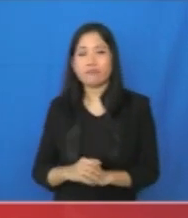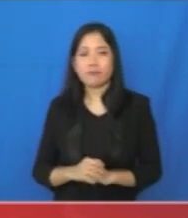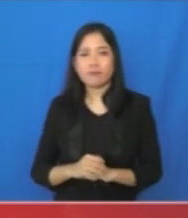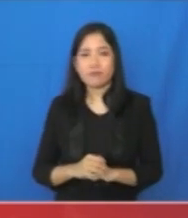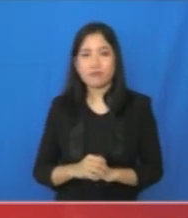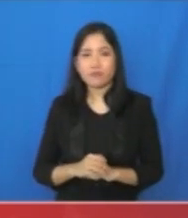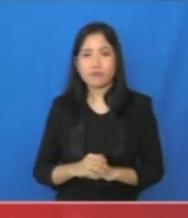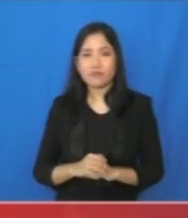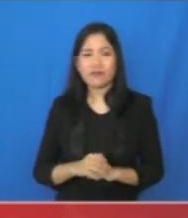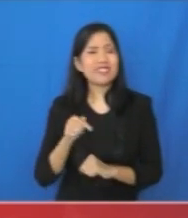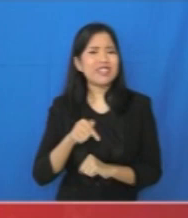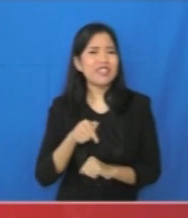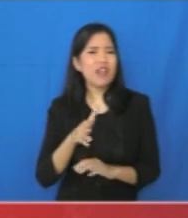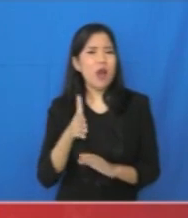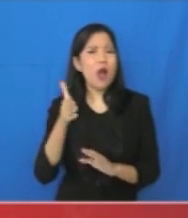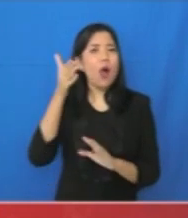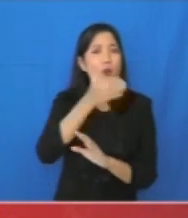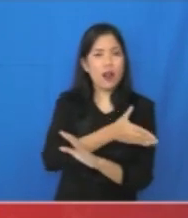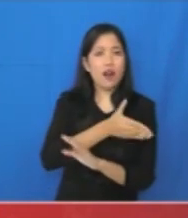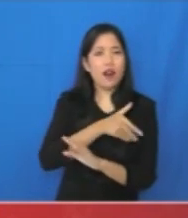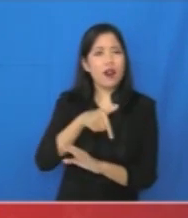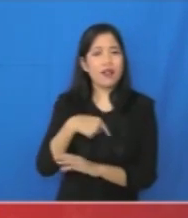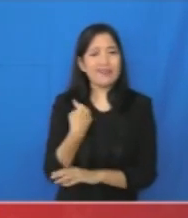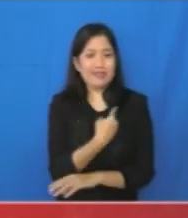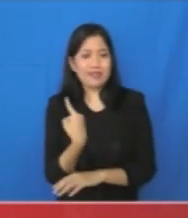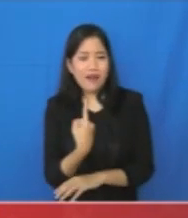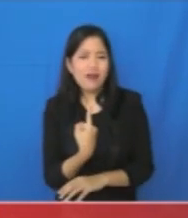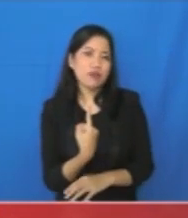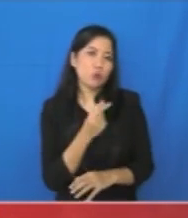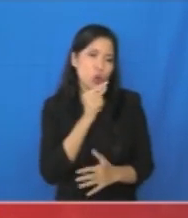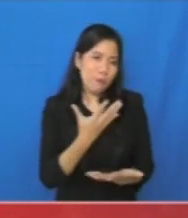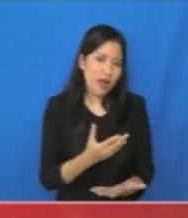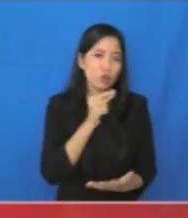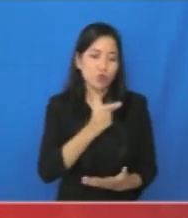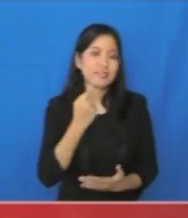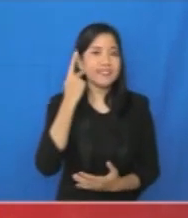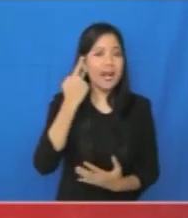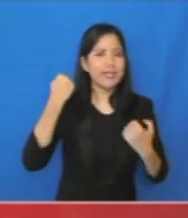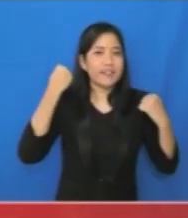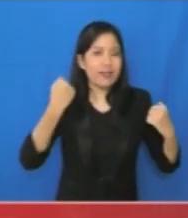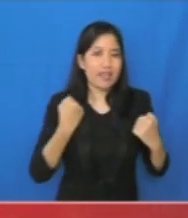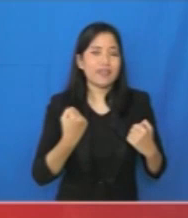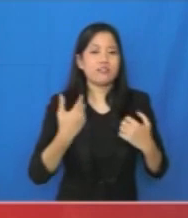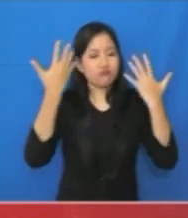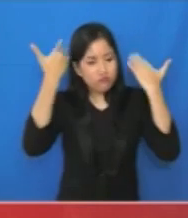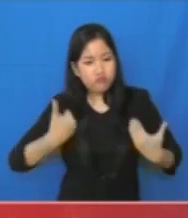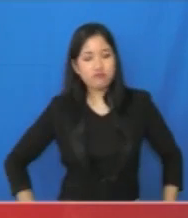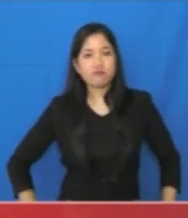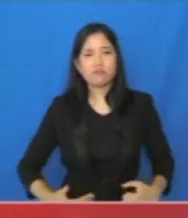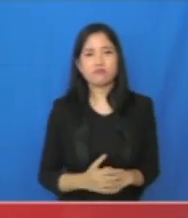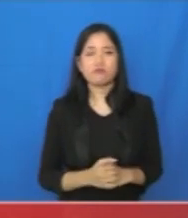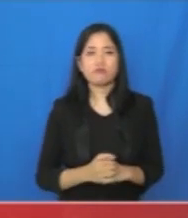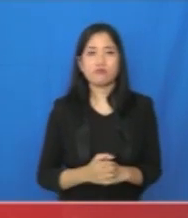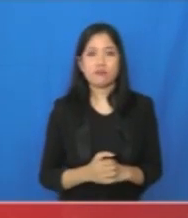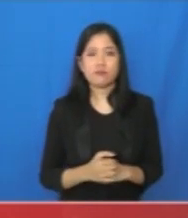ini menjadi awal bagi kita untuk bisa menjaga kesehatan secara keseluruhan